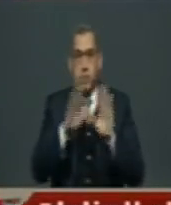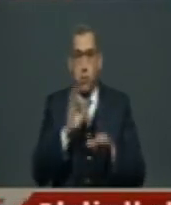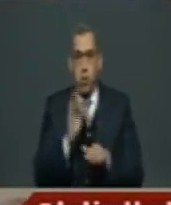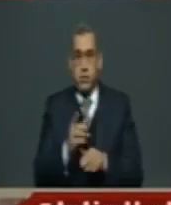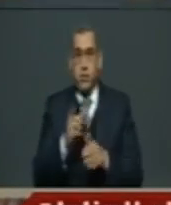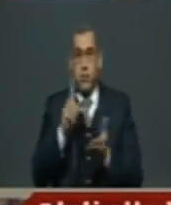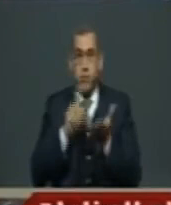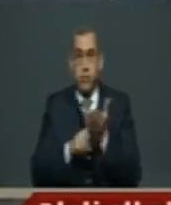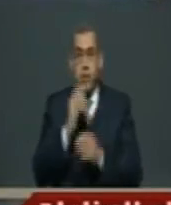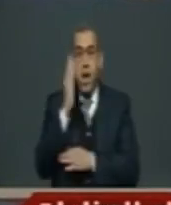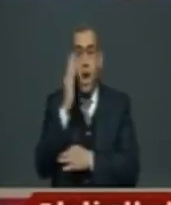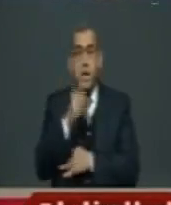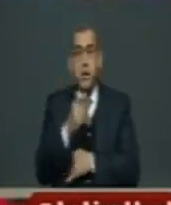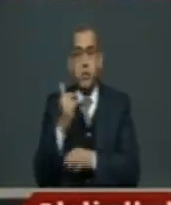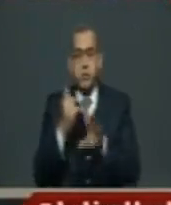اعتمدت هذه